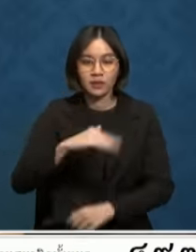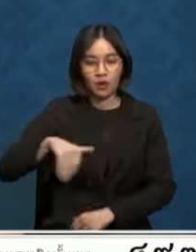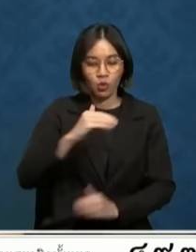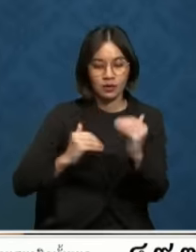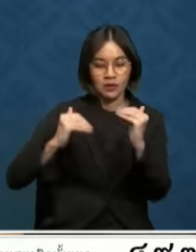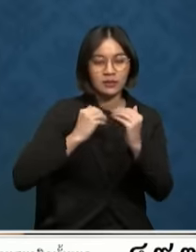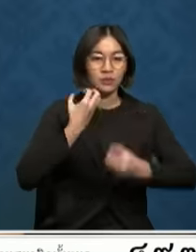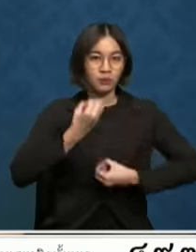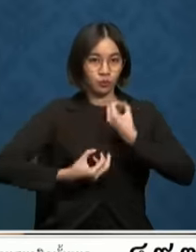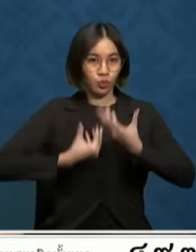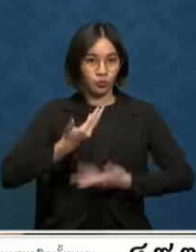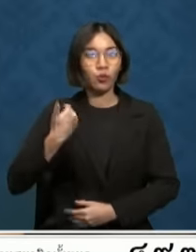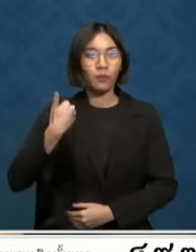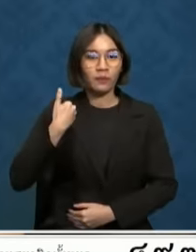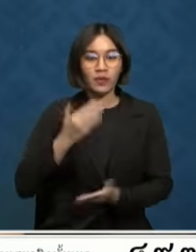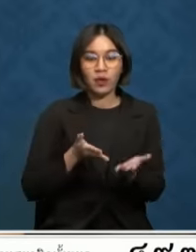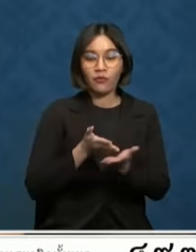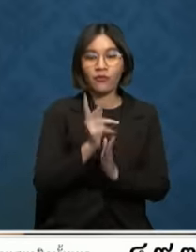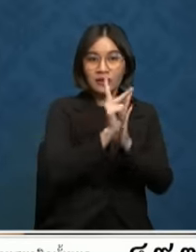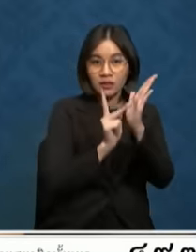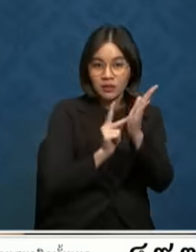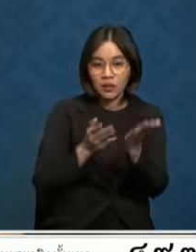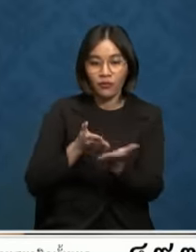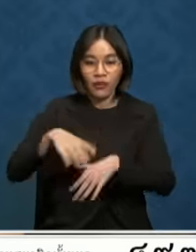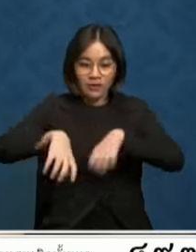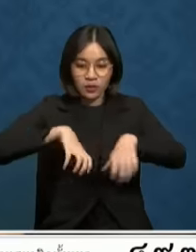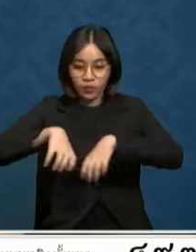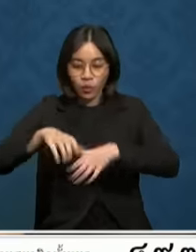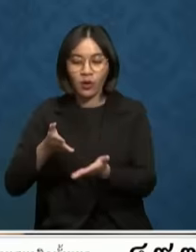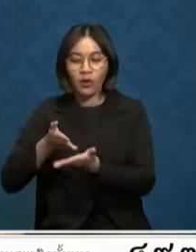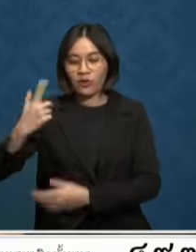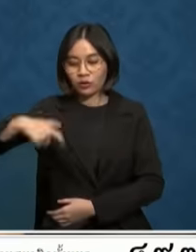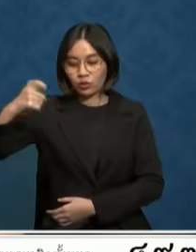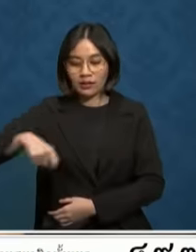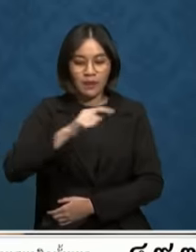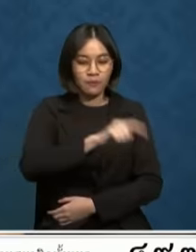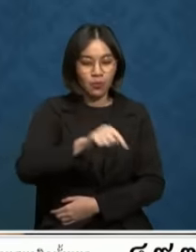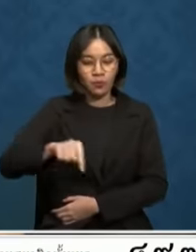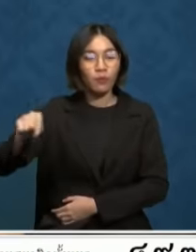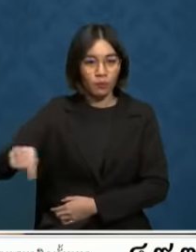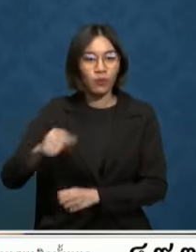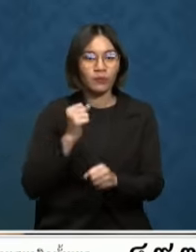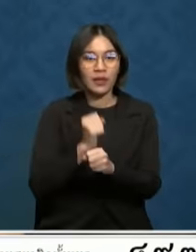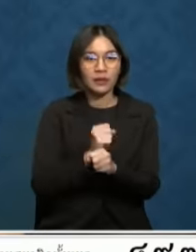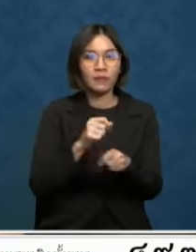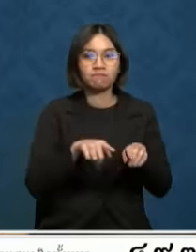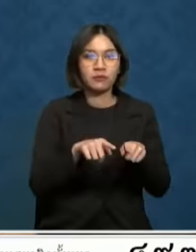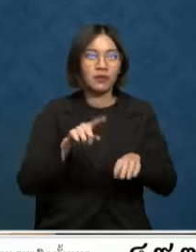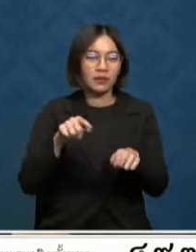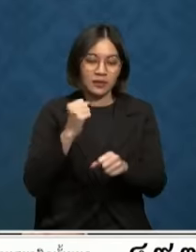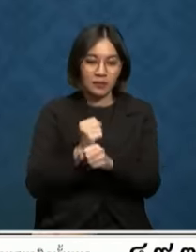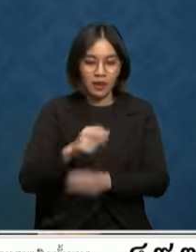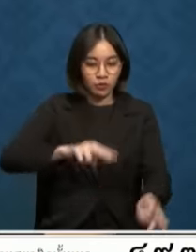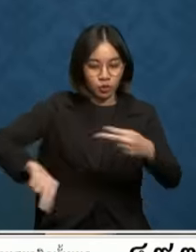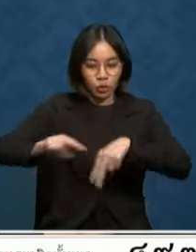พูดนิติบัญญัติบริหารตุลาการเขาถ่วงดุลกันครับนี่เรากำลังทำหน้าที่ถ่วง